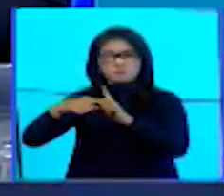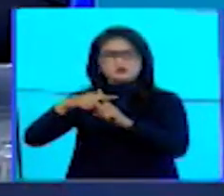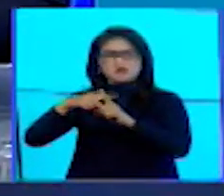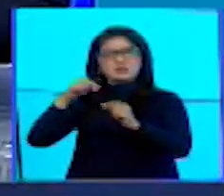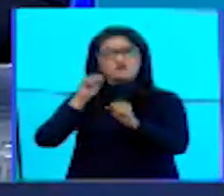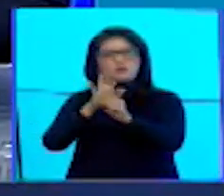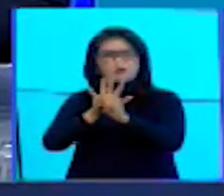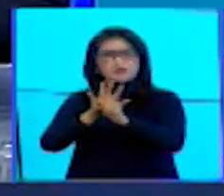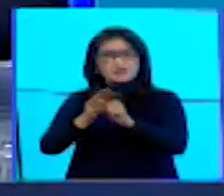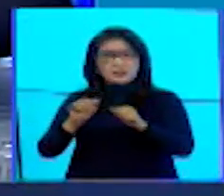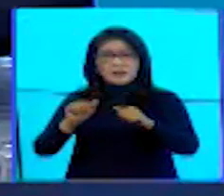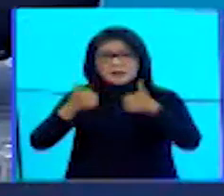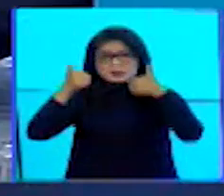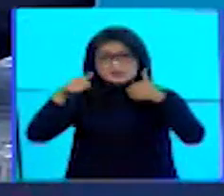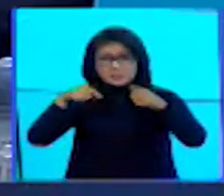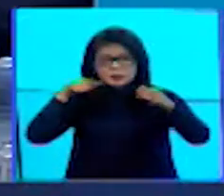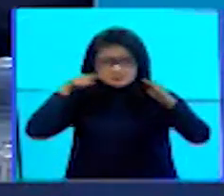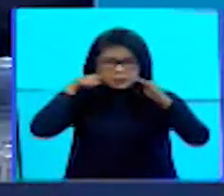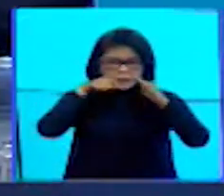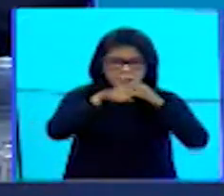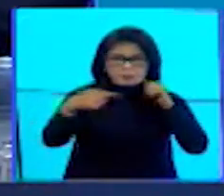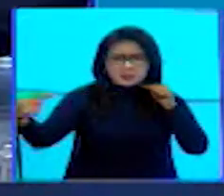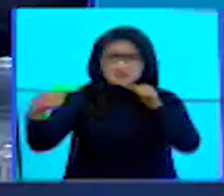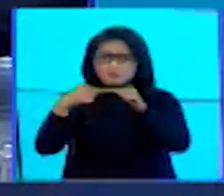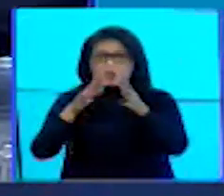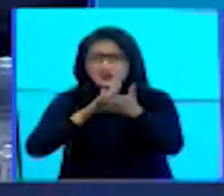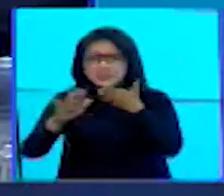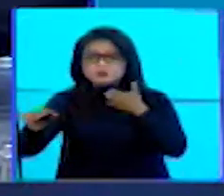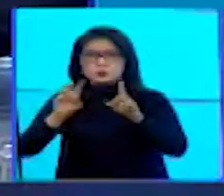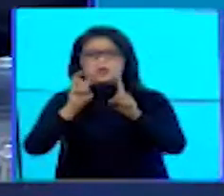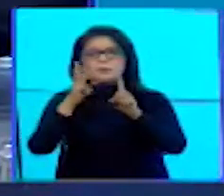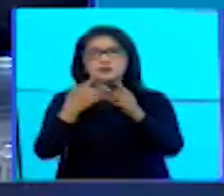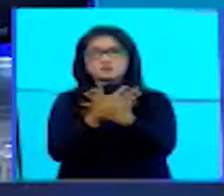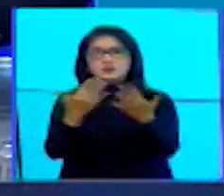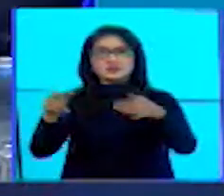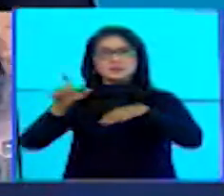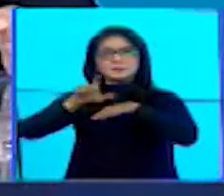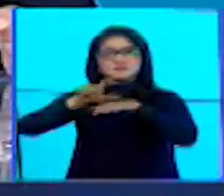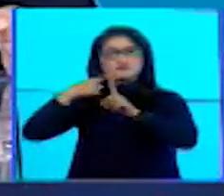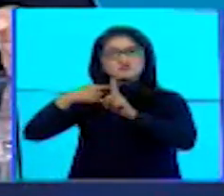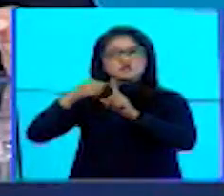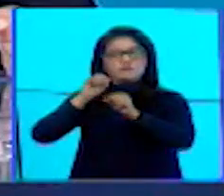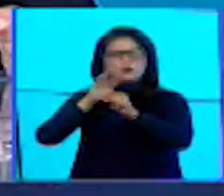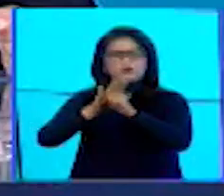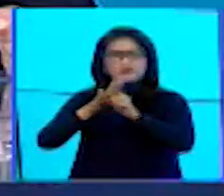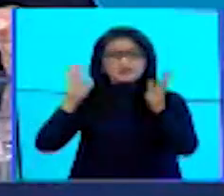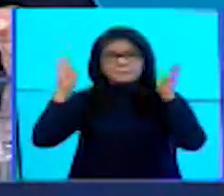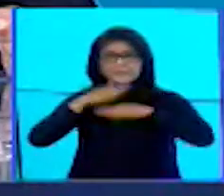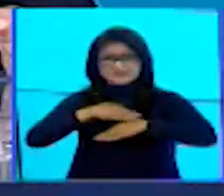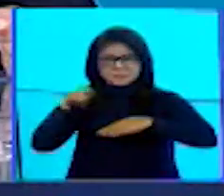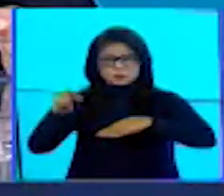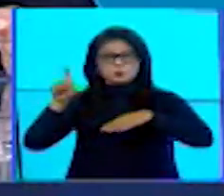penelusuran kontak, 13 warga sekitar masjid positif COVID-19. Satgas menutup sementara masjid.